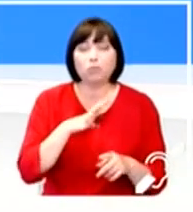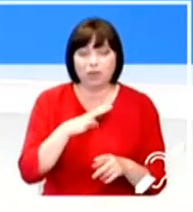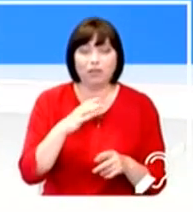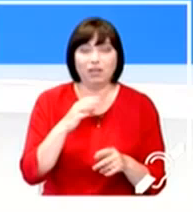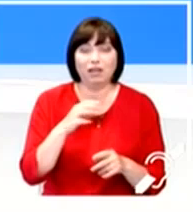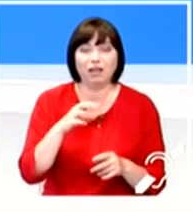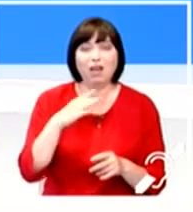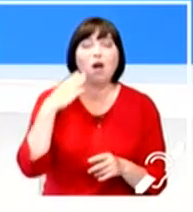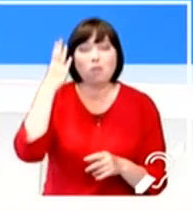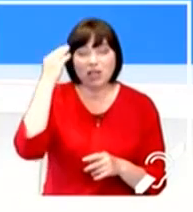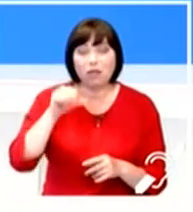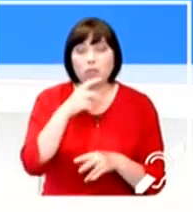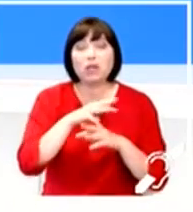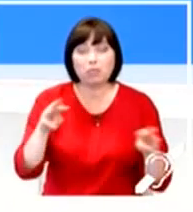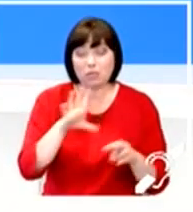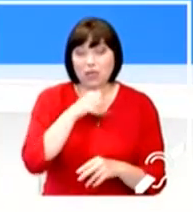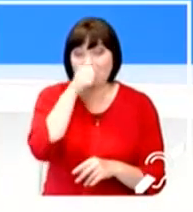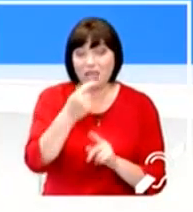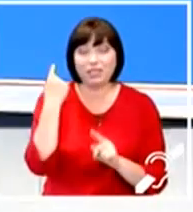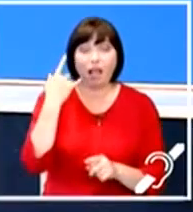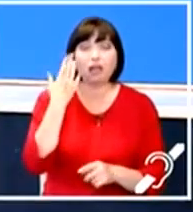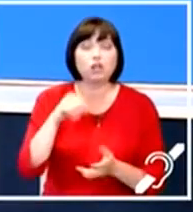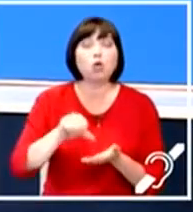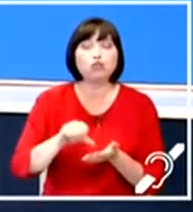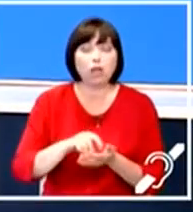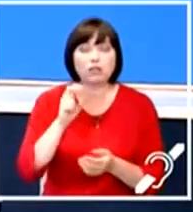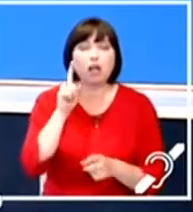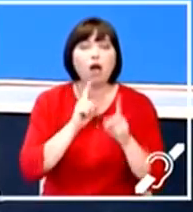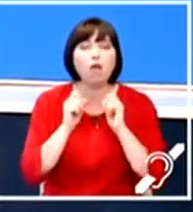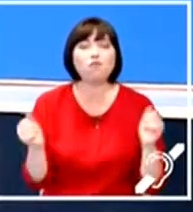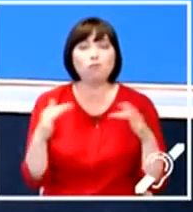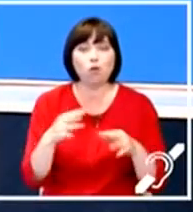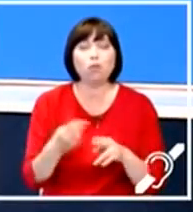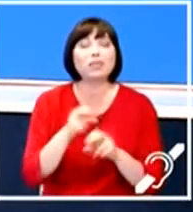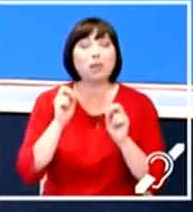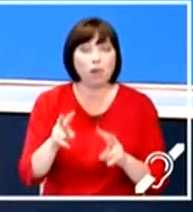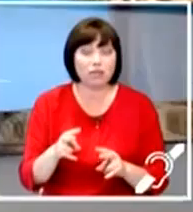făcut-o în România a fost luna trecută, când a participat la un forum de securitate.